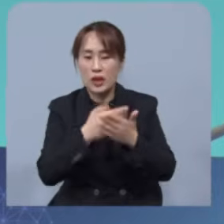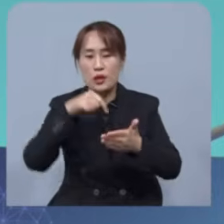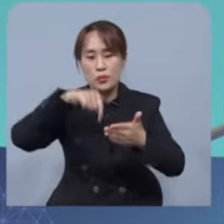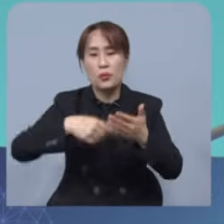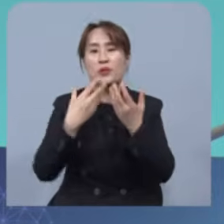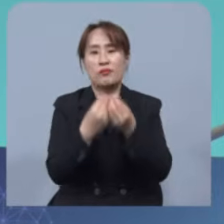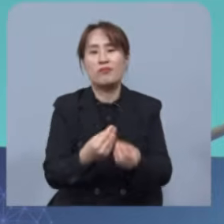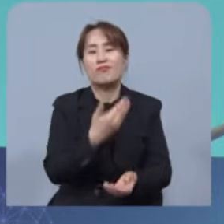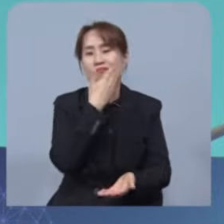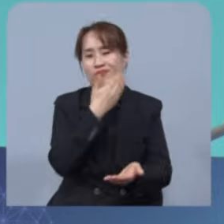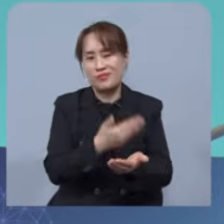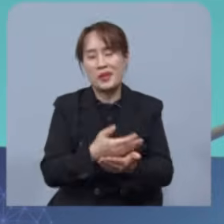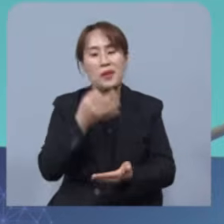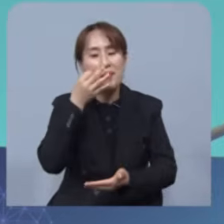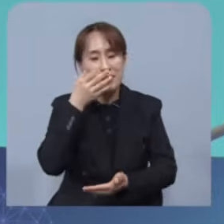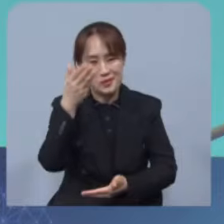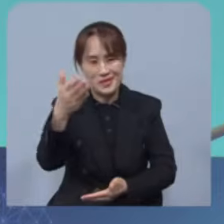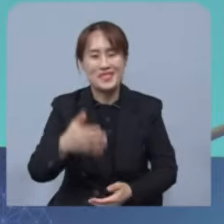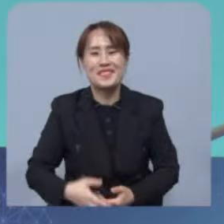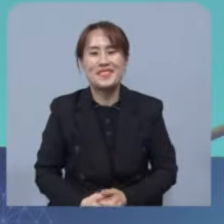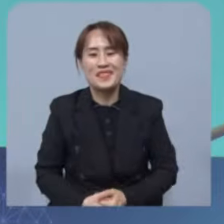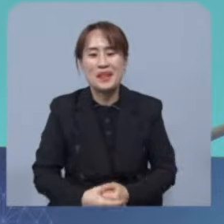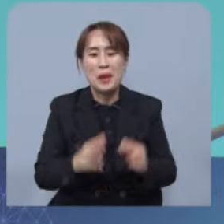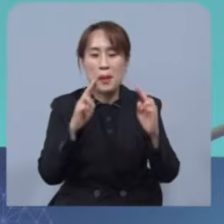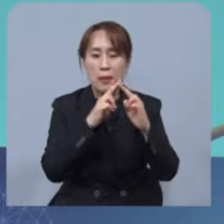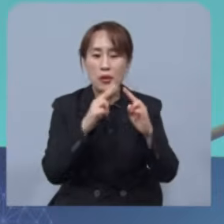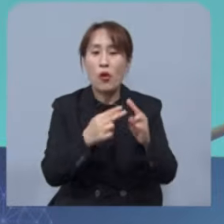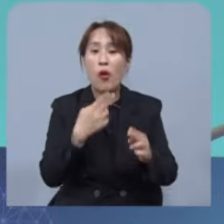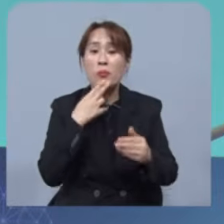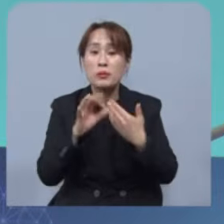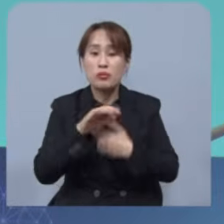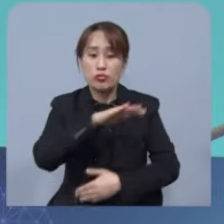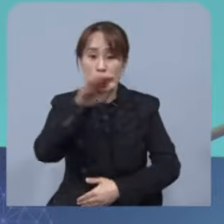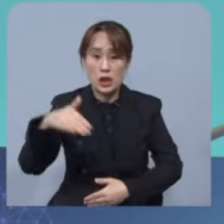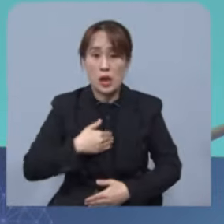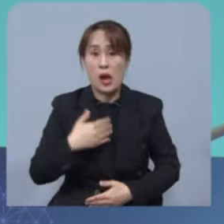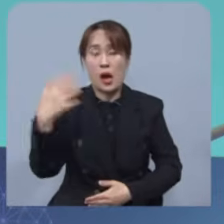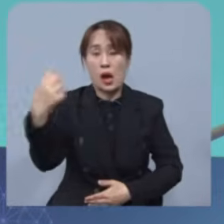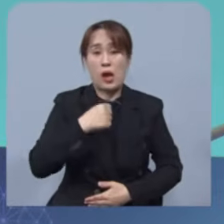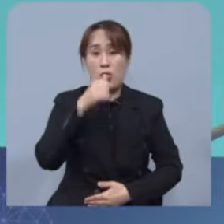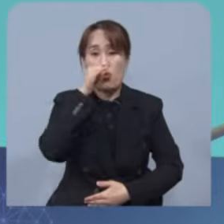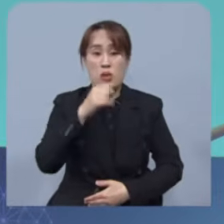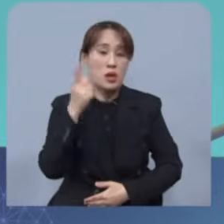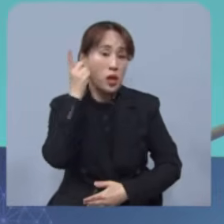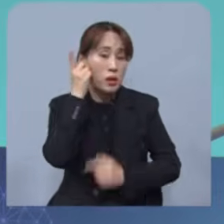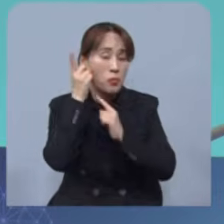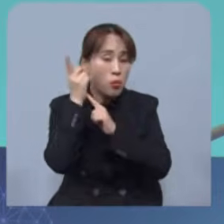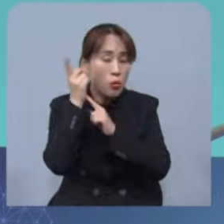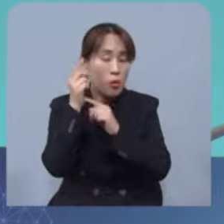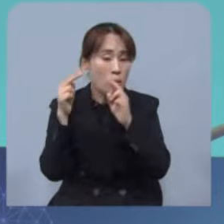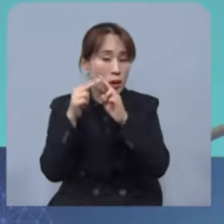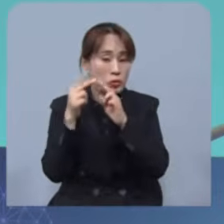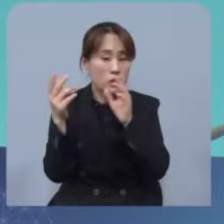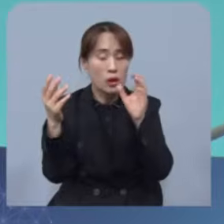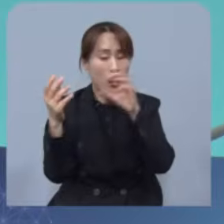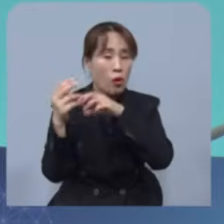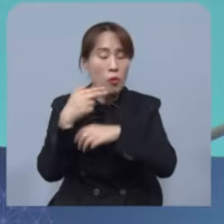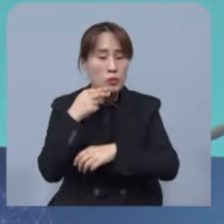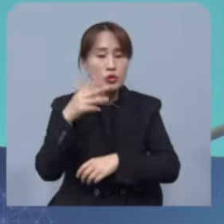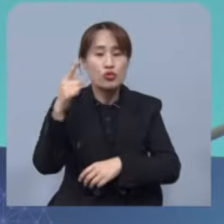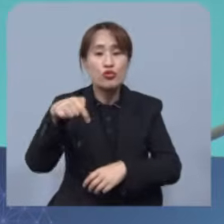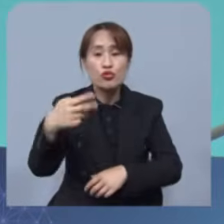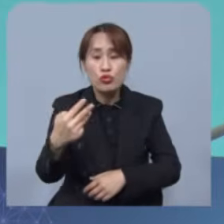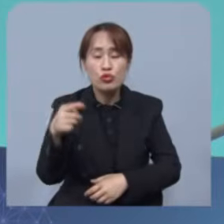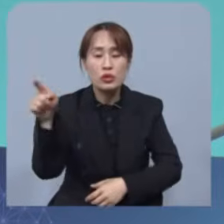있는 게 사실 중요하다는 걸 보여주는 장면입니다. 반도체가 없었으면 우리가 가지고 있는 우리가 핸드폰 이걸 만들어내는 툴